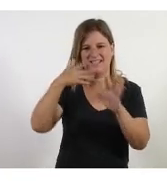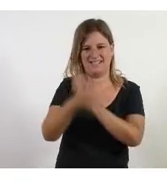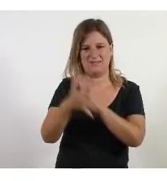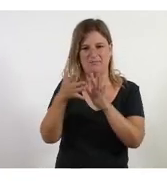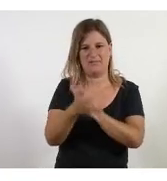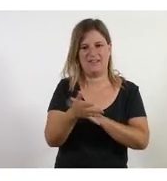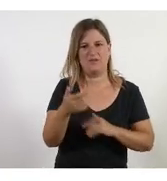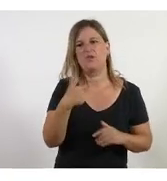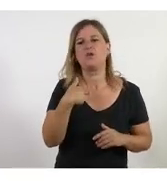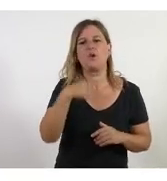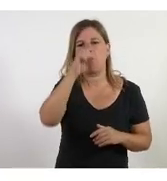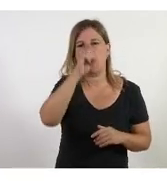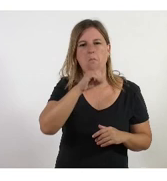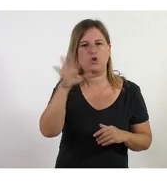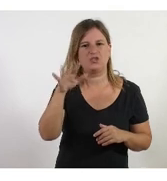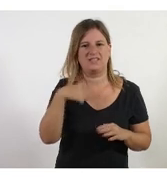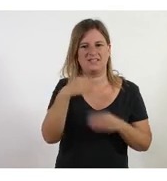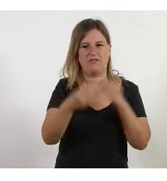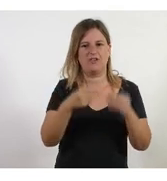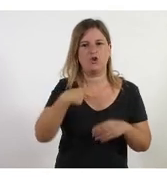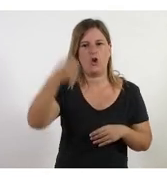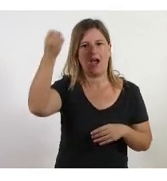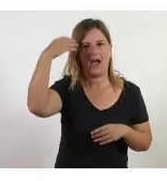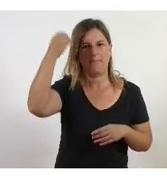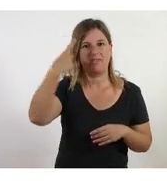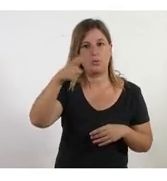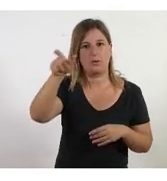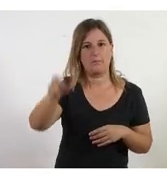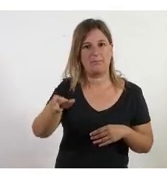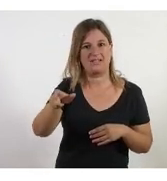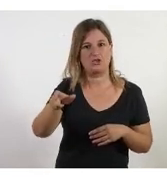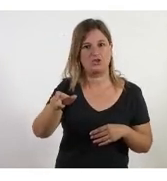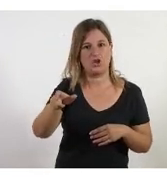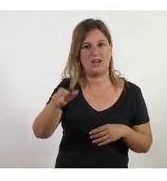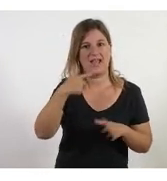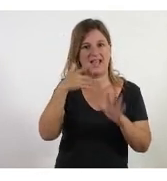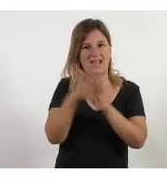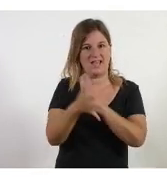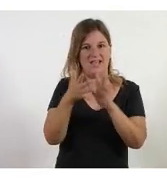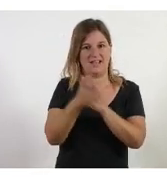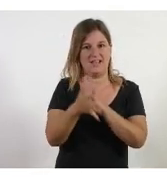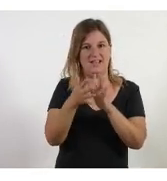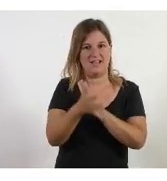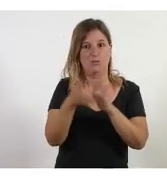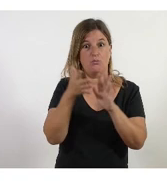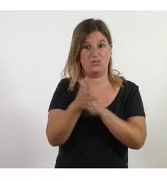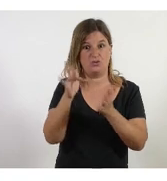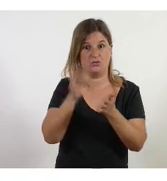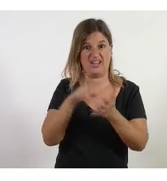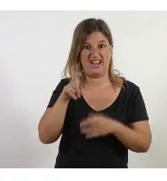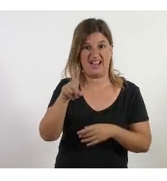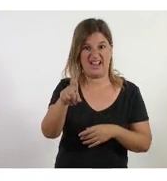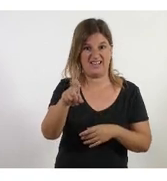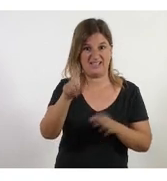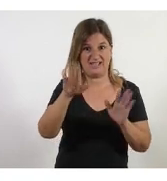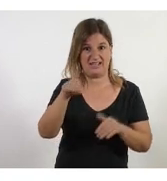l'he fet servir, fa molts anys que el faig servir. Ho vaig aprendre a fer d'una persona que es dedica a explicar coses d'aquestes després d'haver patit un càncer terminal. Ella